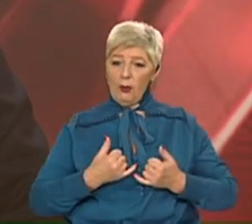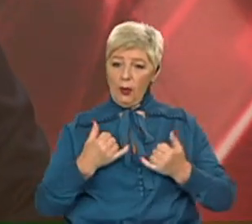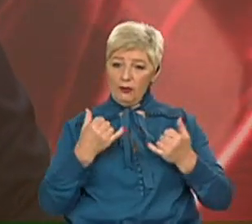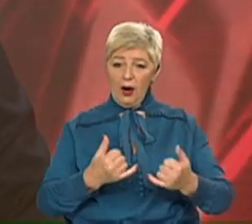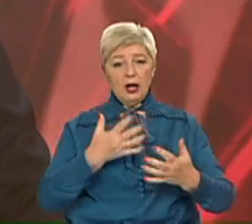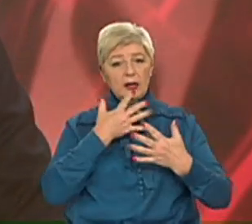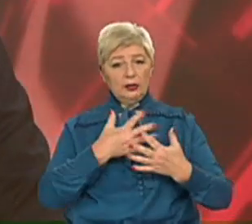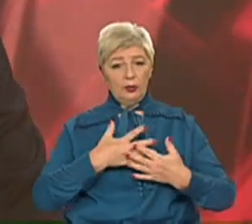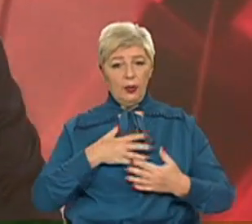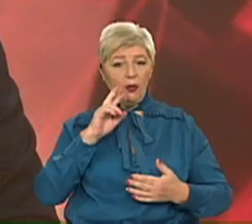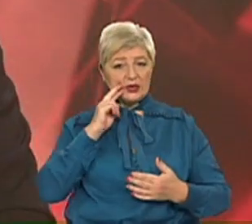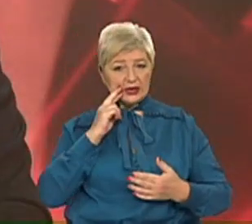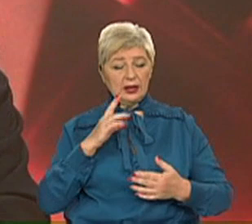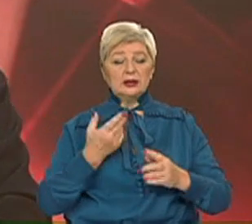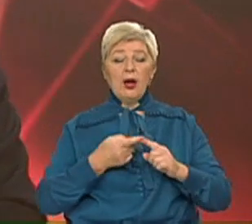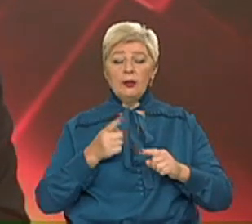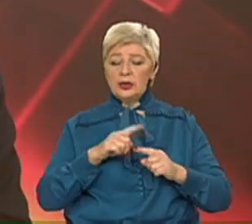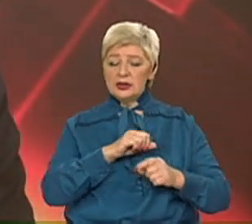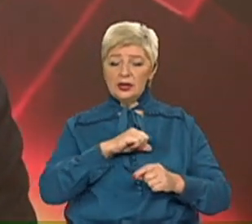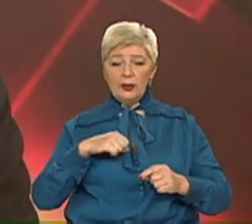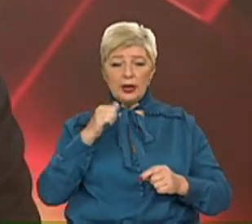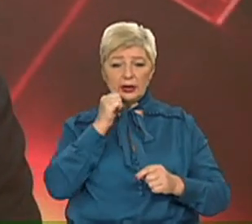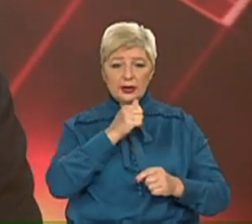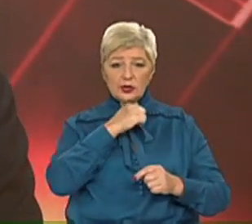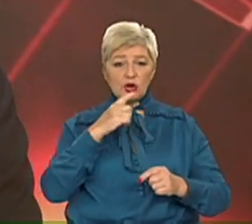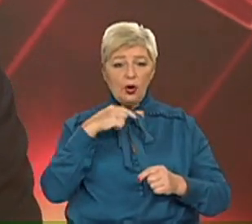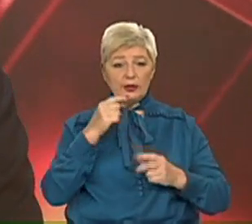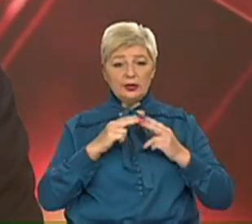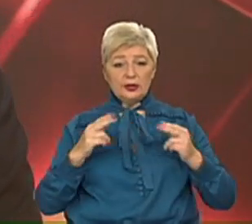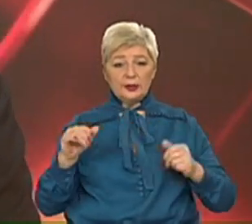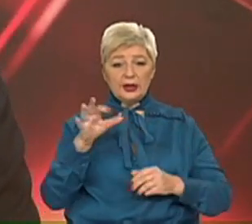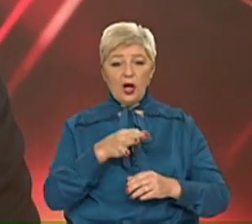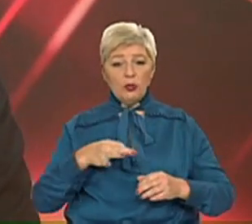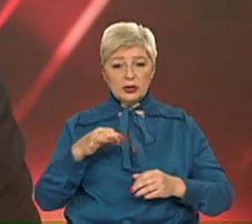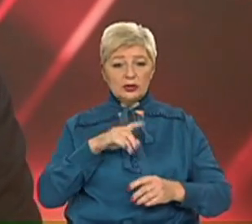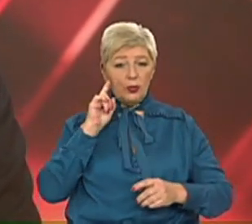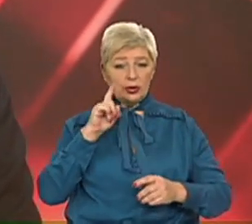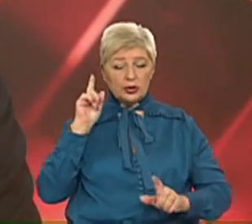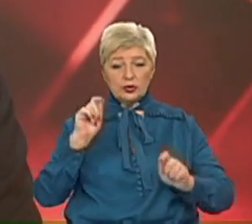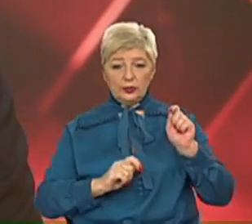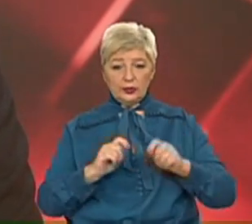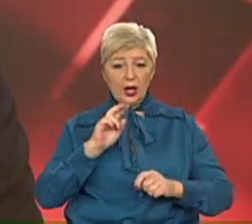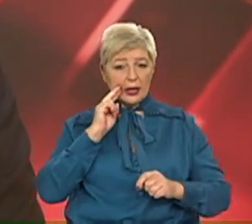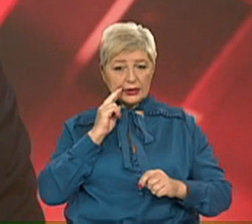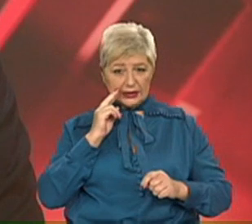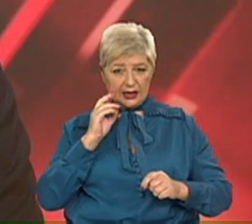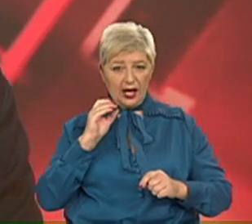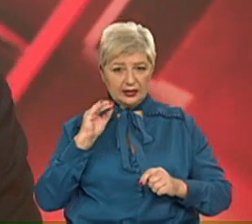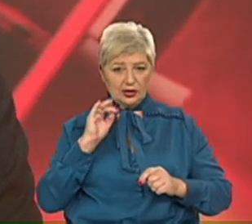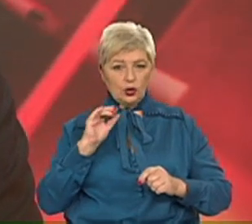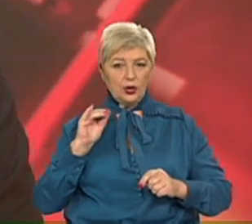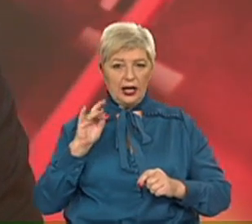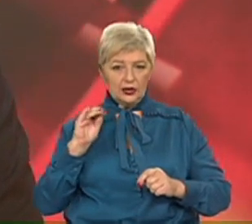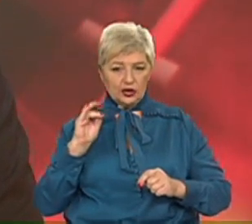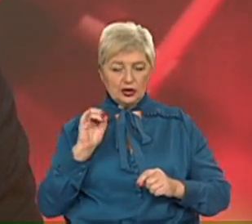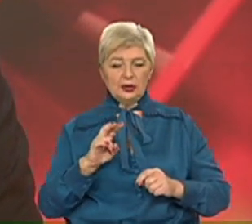Повага, любов, секс. Про найінтимніше говорили у Дніпрі на обласному молодіжному форумі «Sex Education». Він